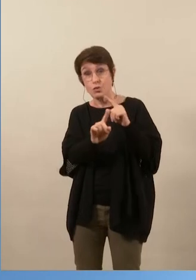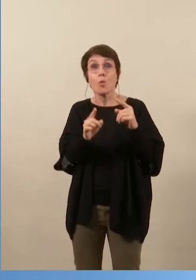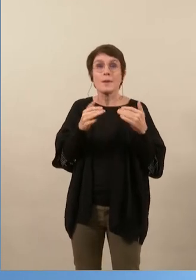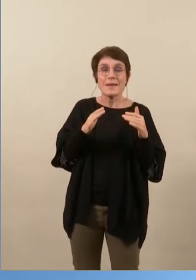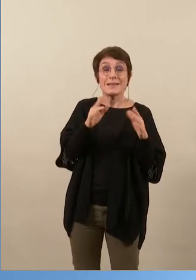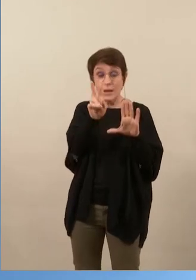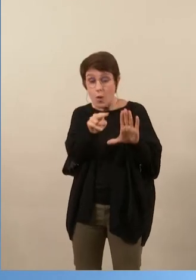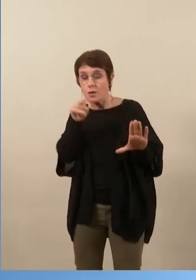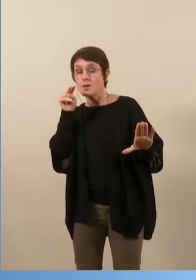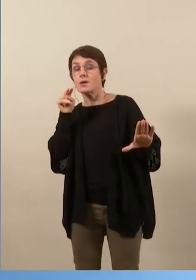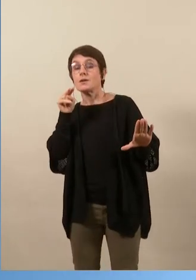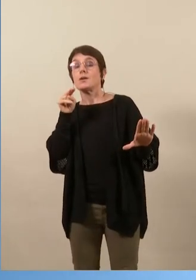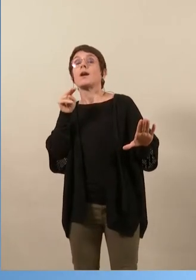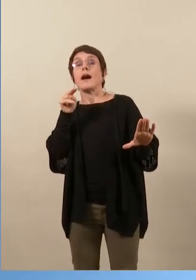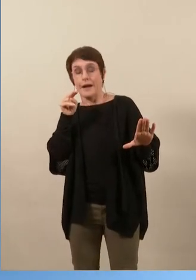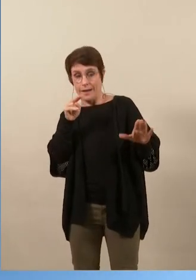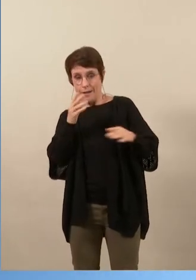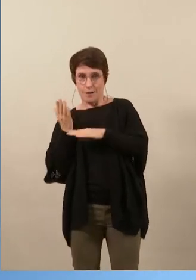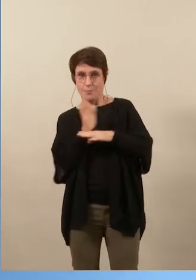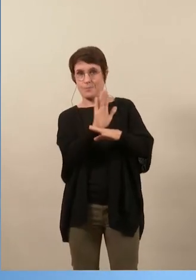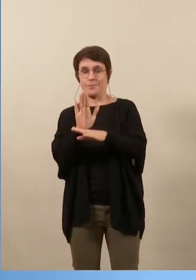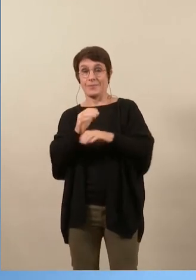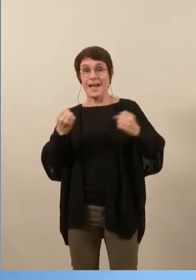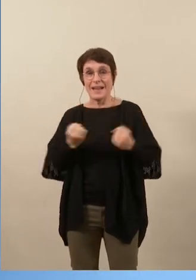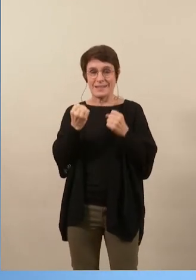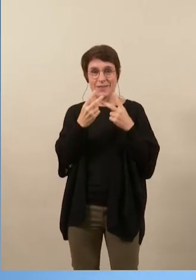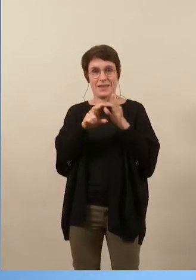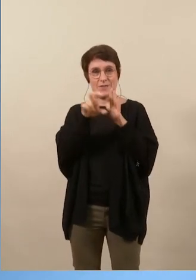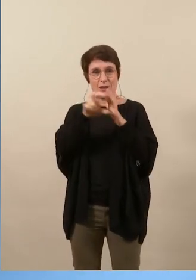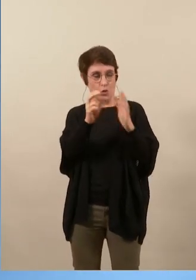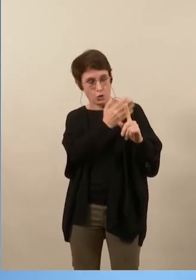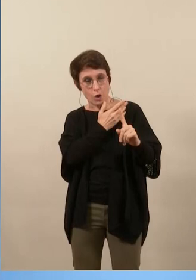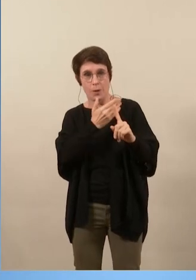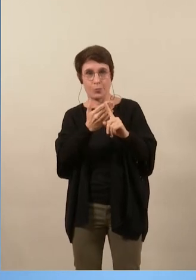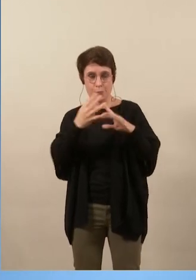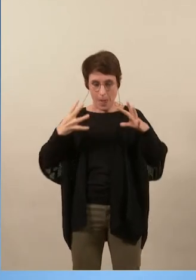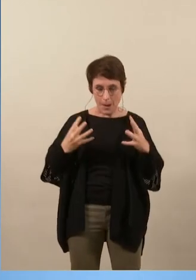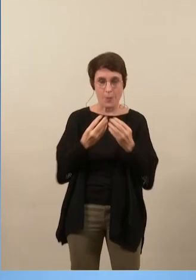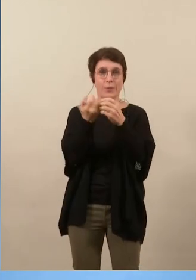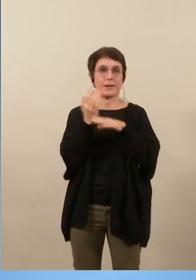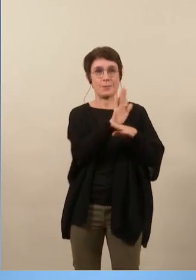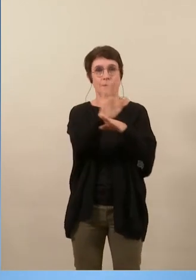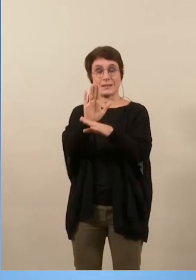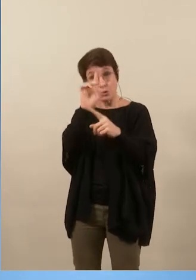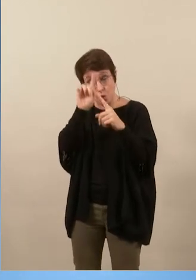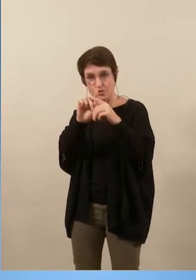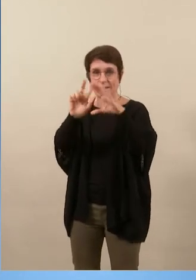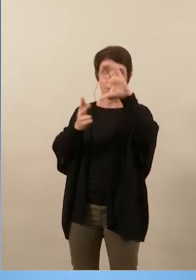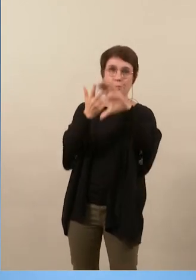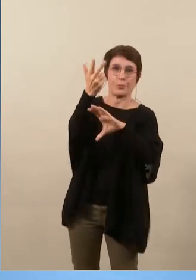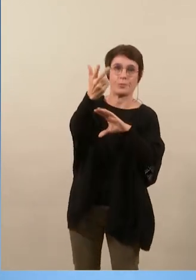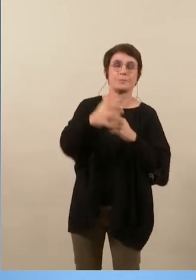façon de représenter l'activité de de la ville de Grenoble sur les les en matière de développement durable dernière